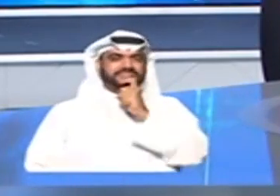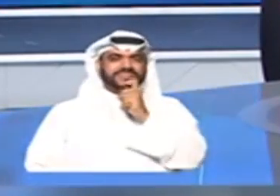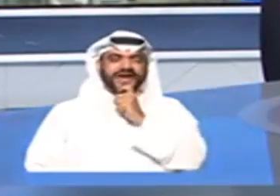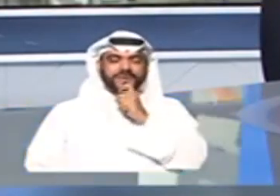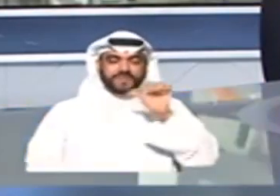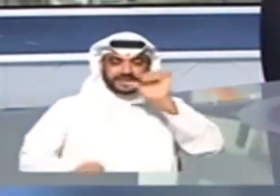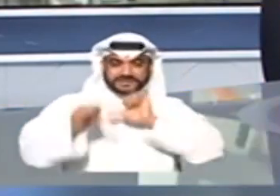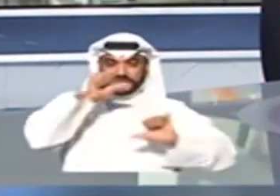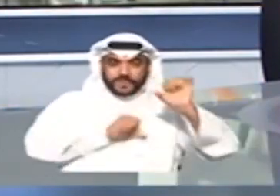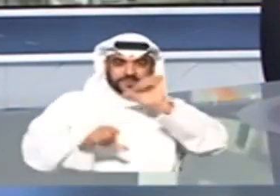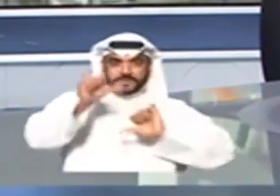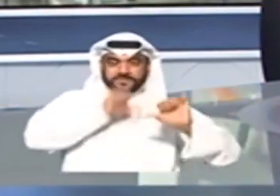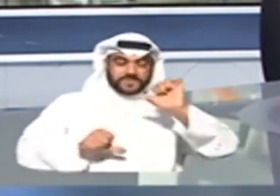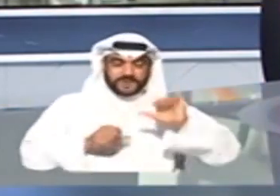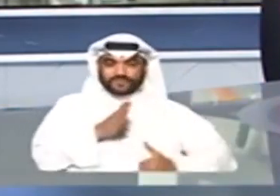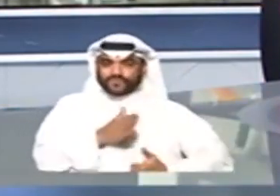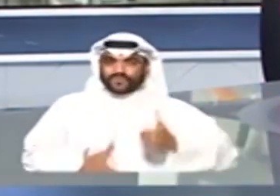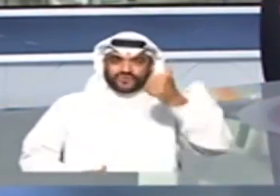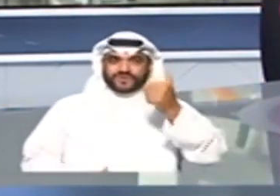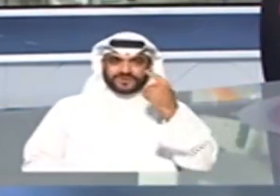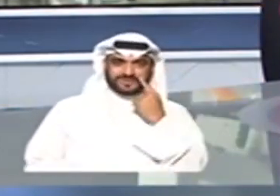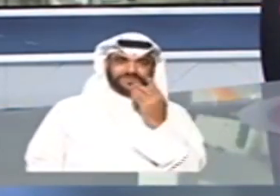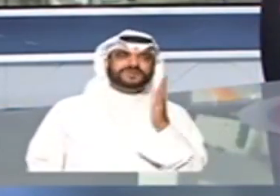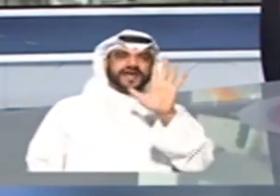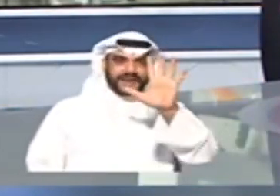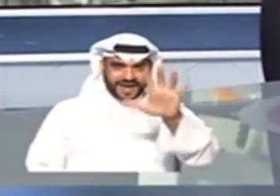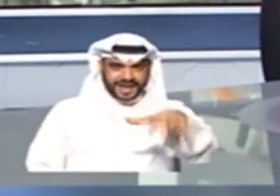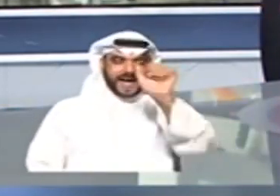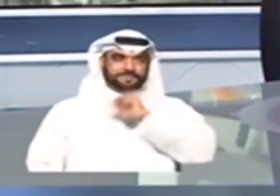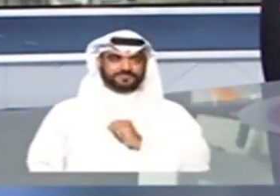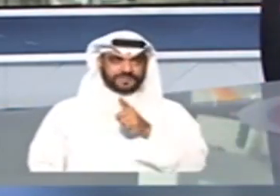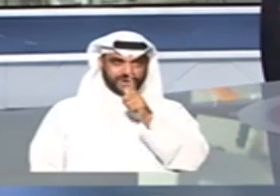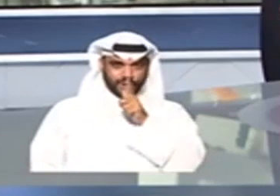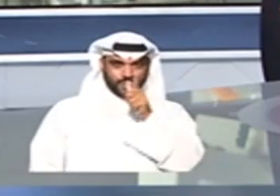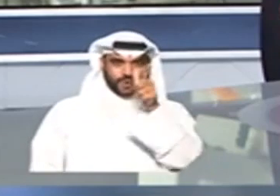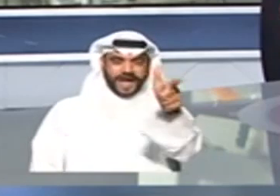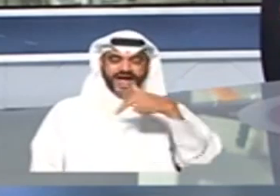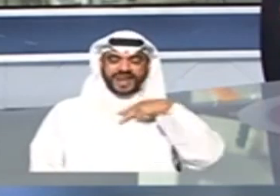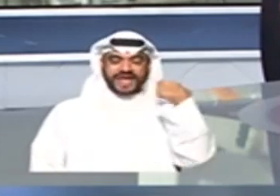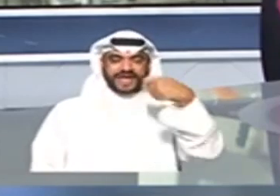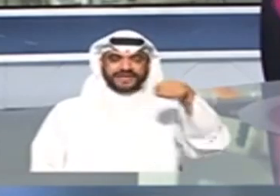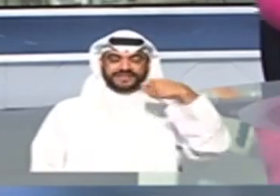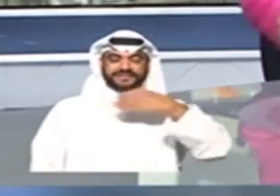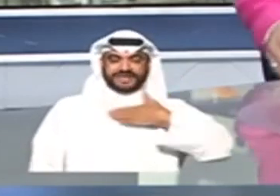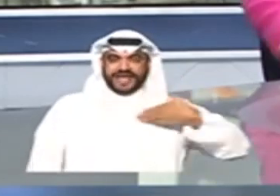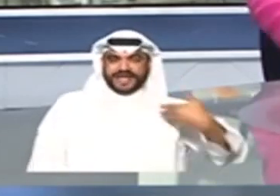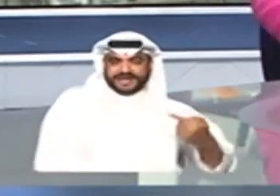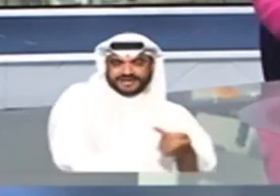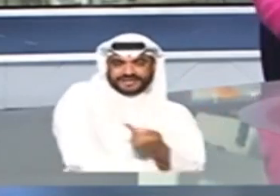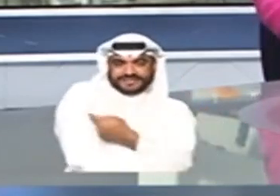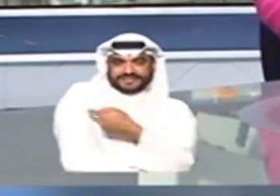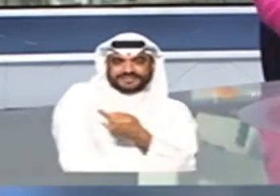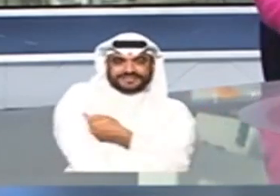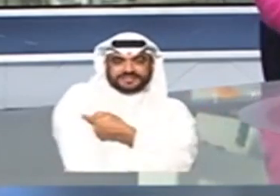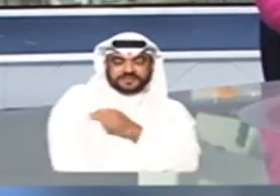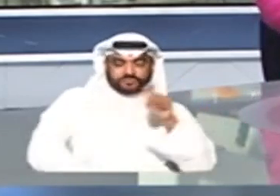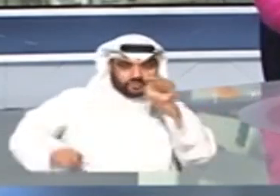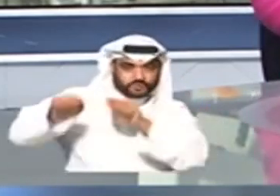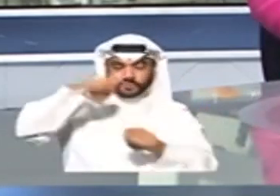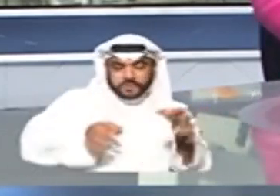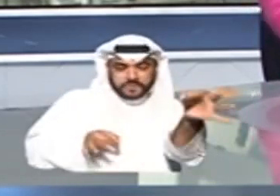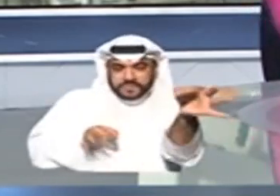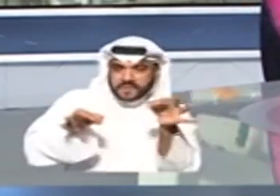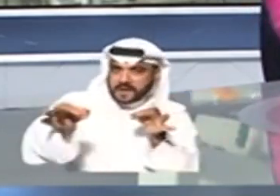الدبوس لأمراض القلب. وقال الشيخ باسل أن نجاح هذه العملية يأتي تتويجا لجهود من